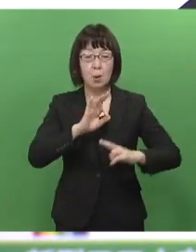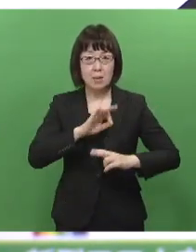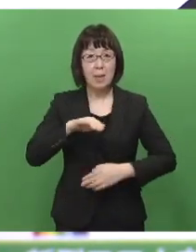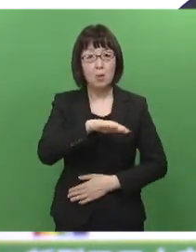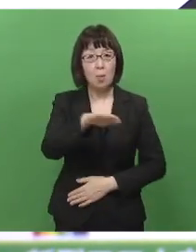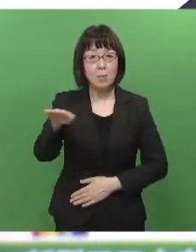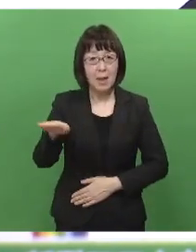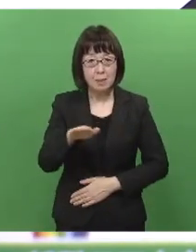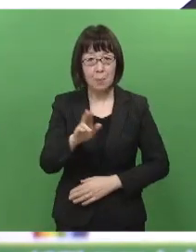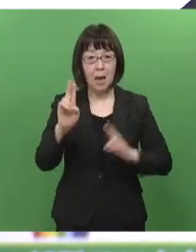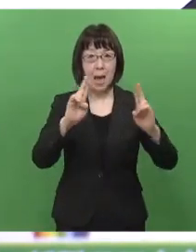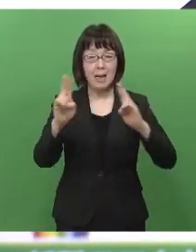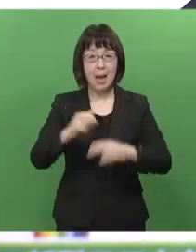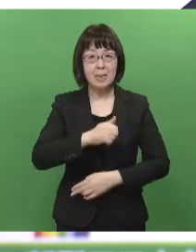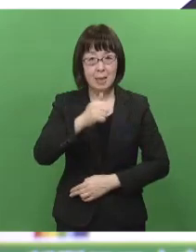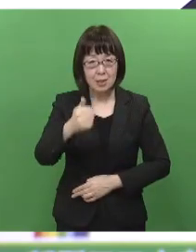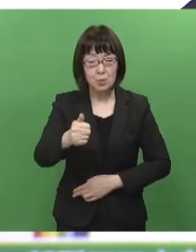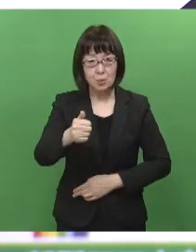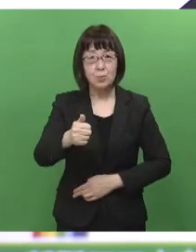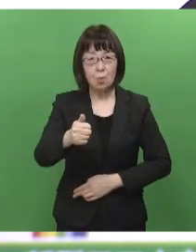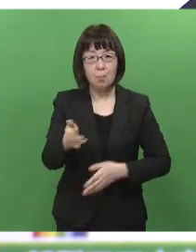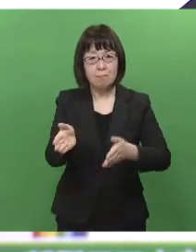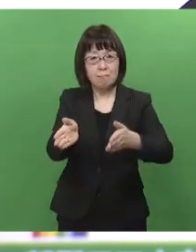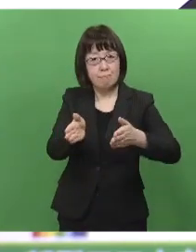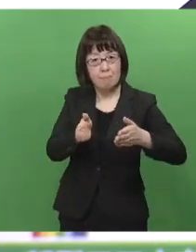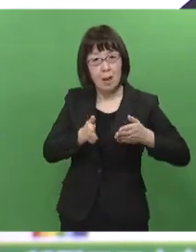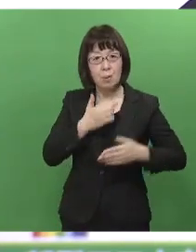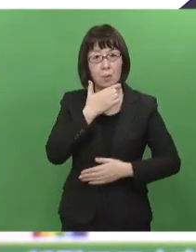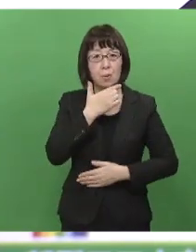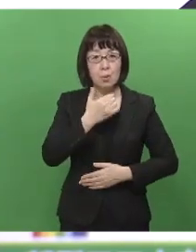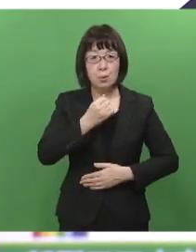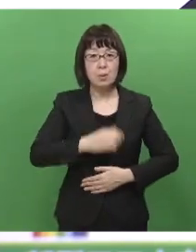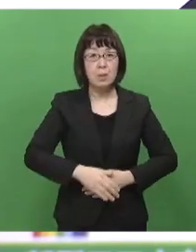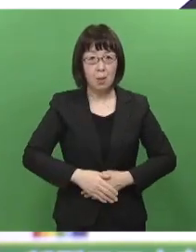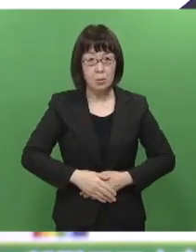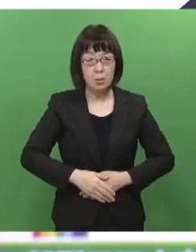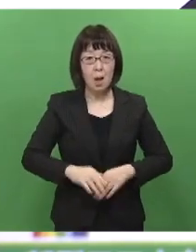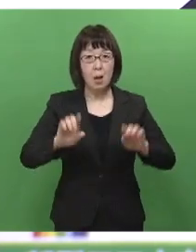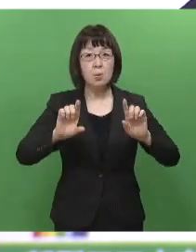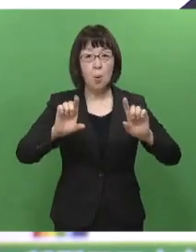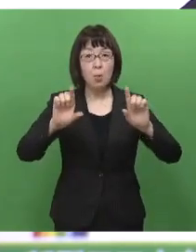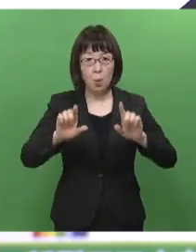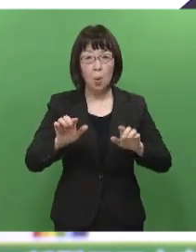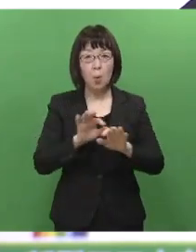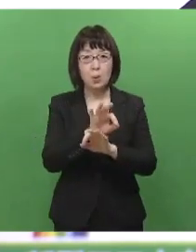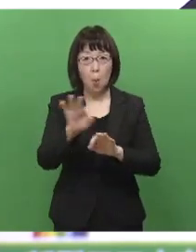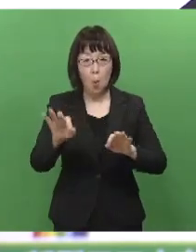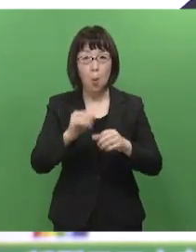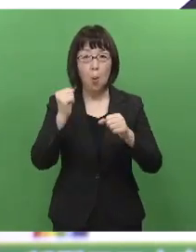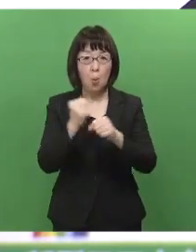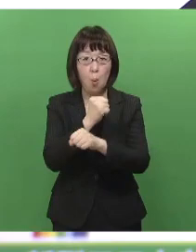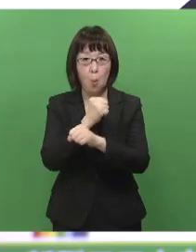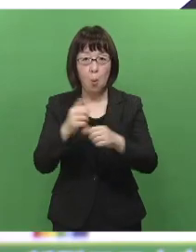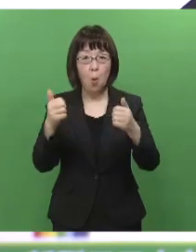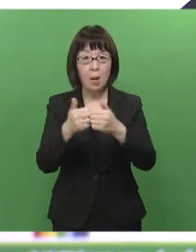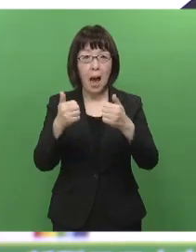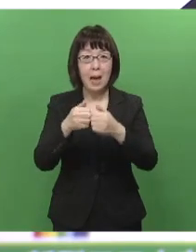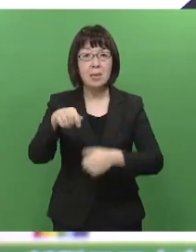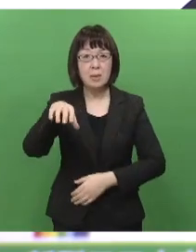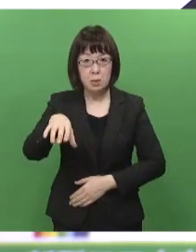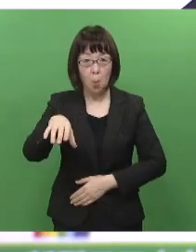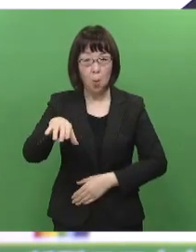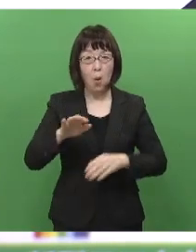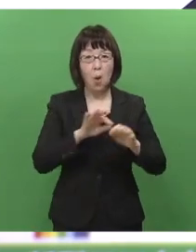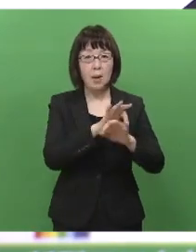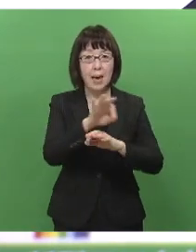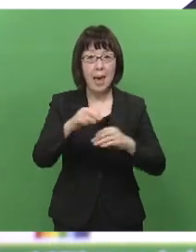ていただくという形にしていただきたい。すでに東京商工会議所や経団連などの、この経